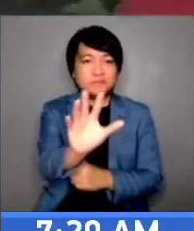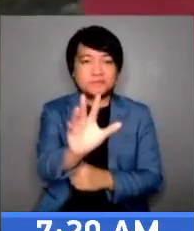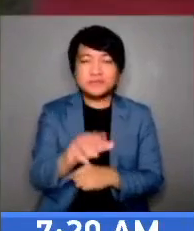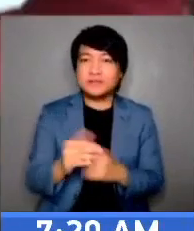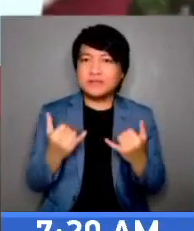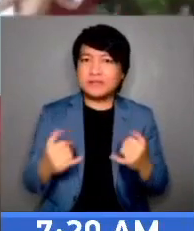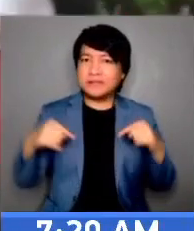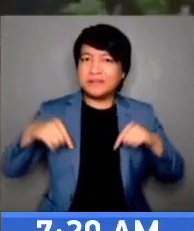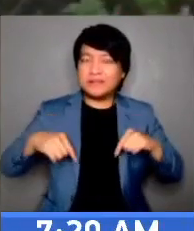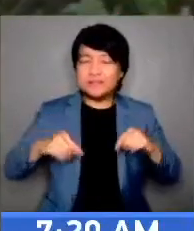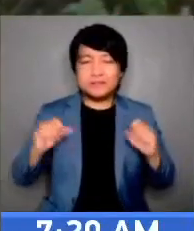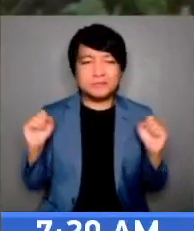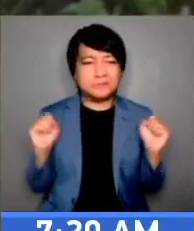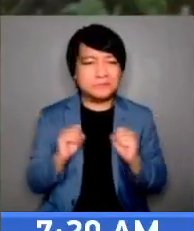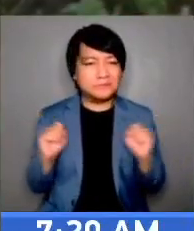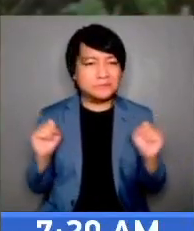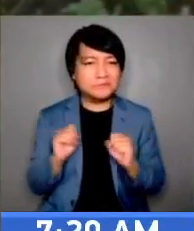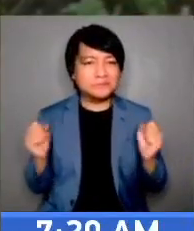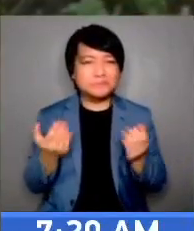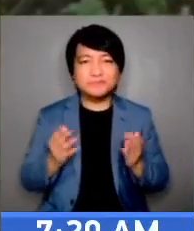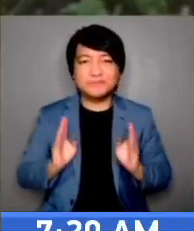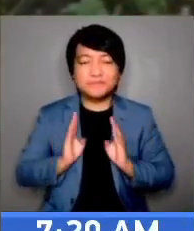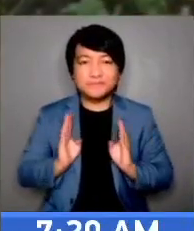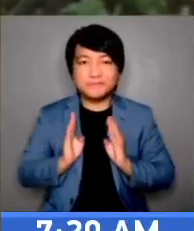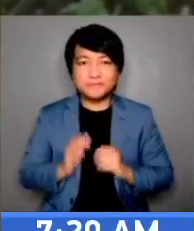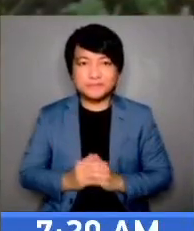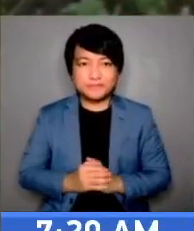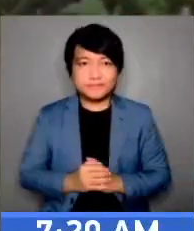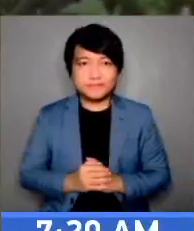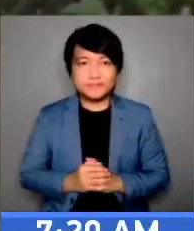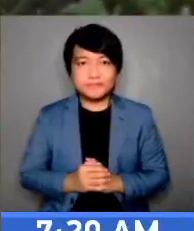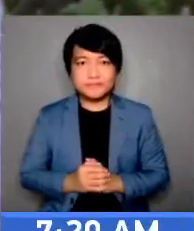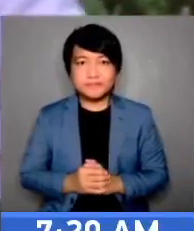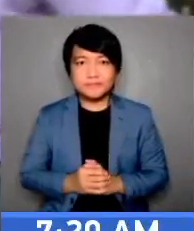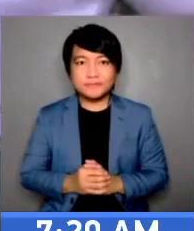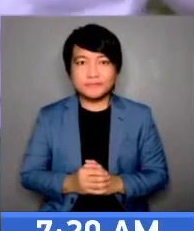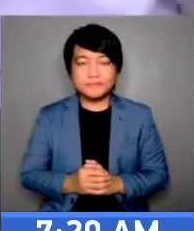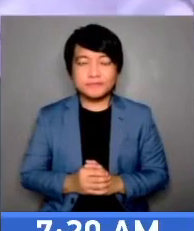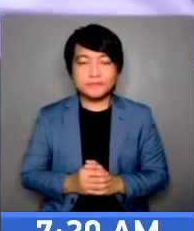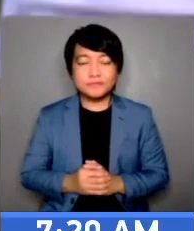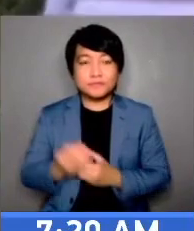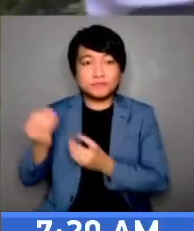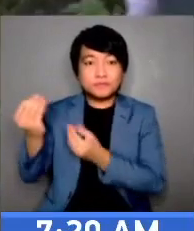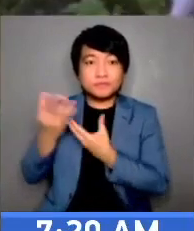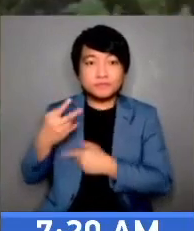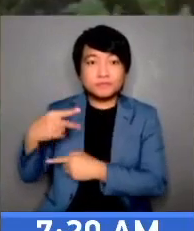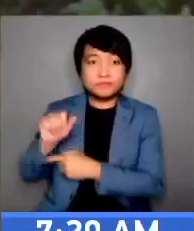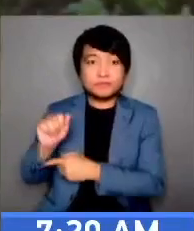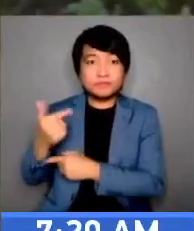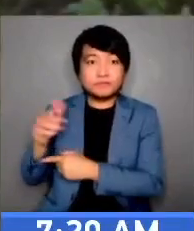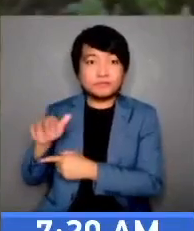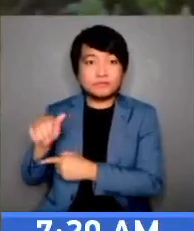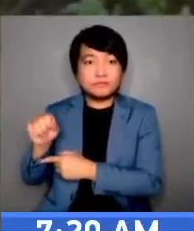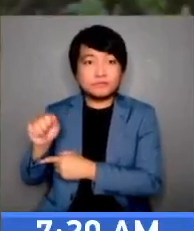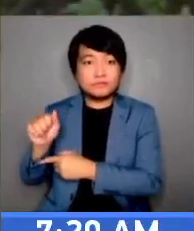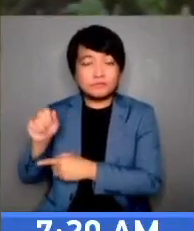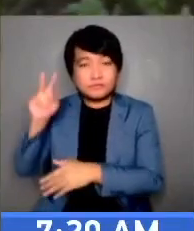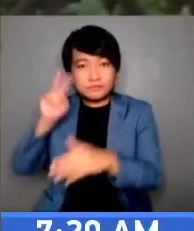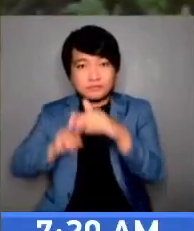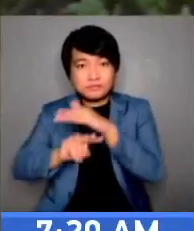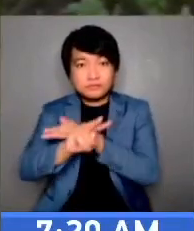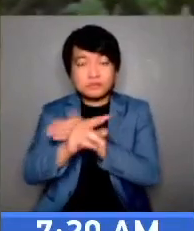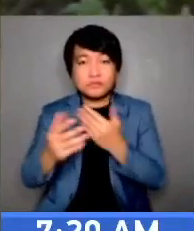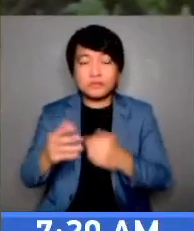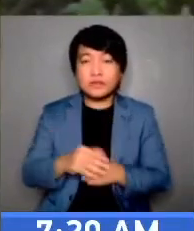na ang panahon dito sa lungsod ng Baguio Evan Actually ayon sa pag-asa nag-average nasa 16 hanggang 18°